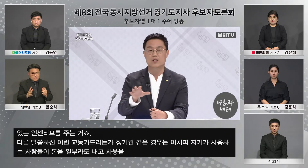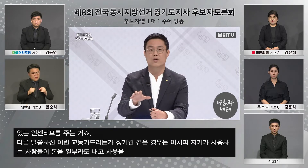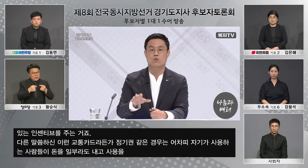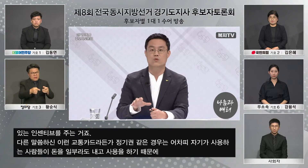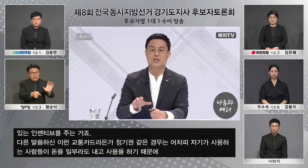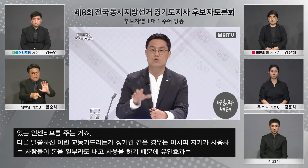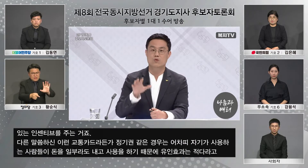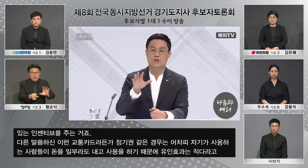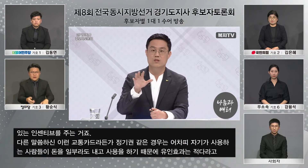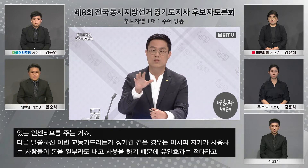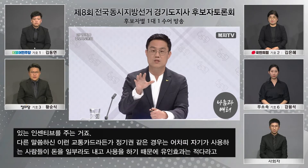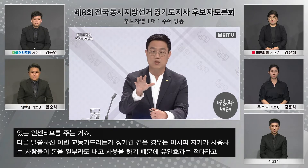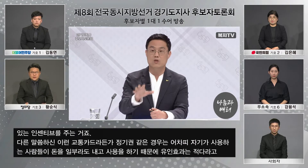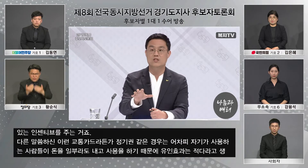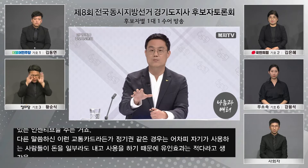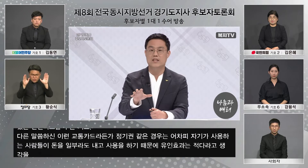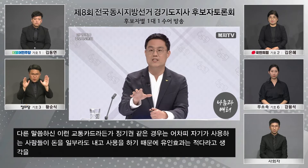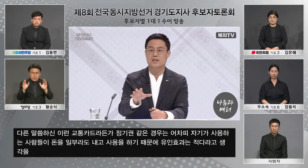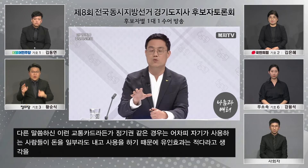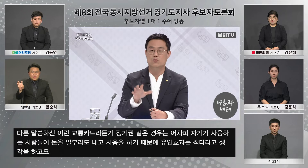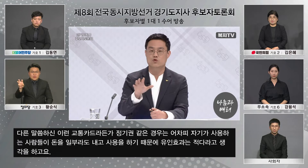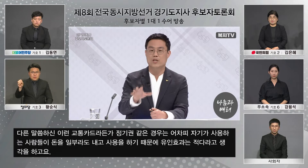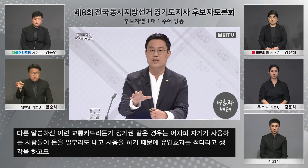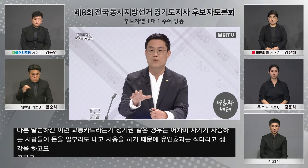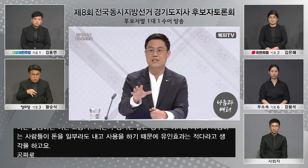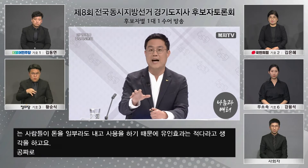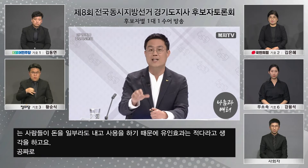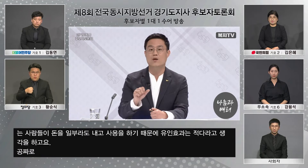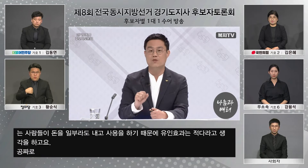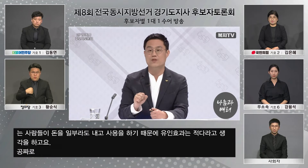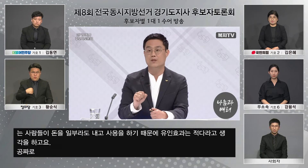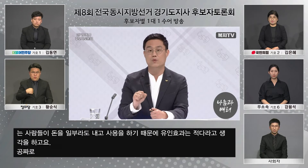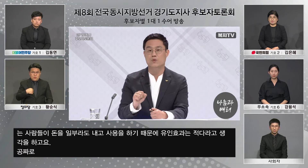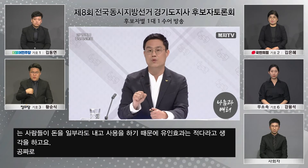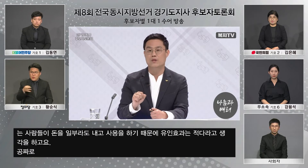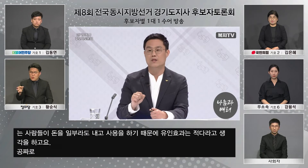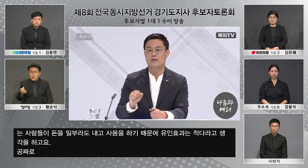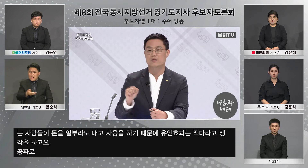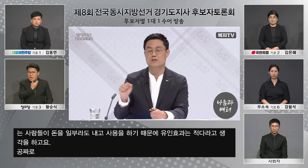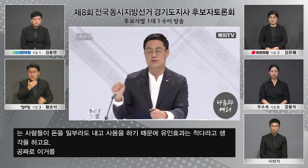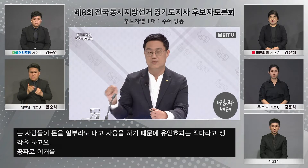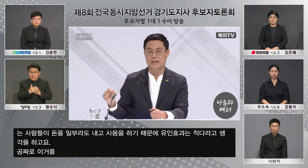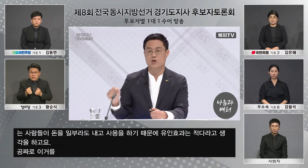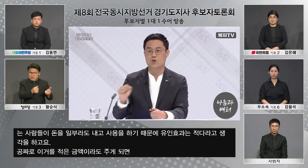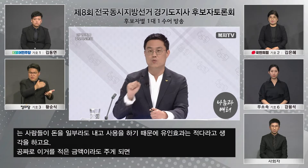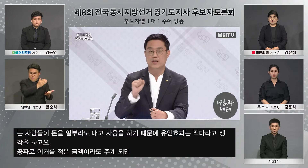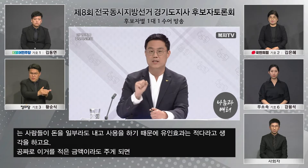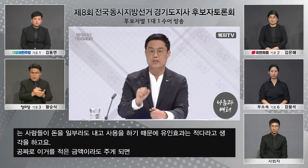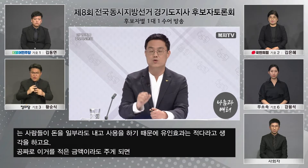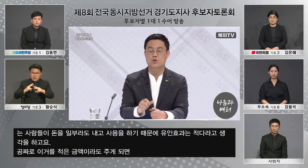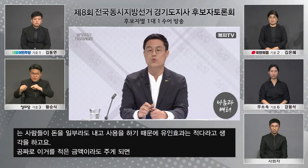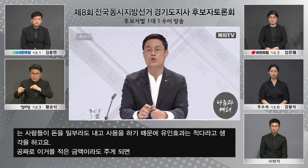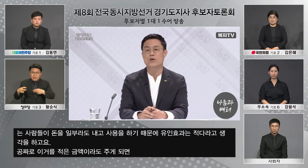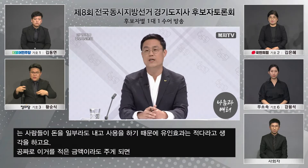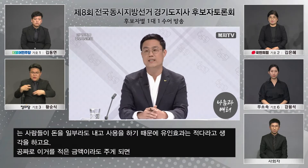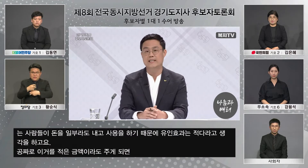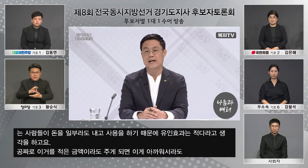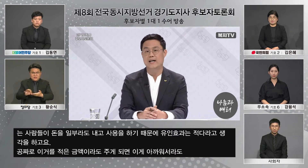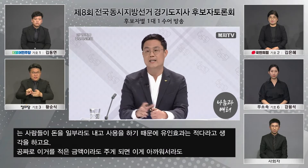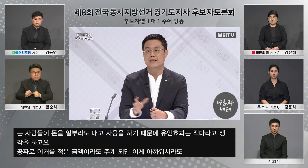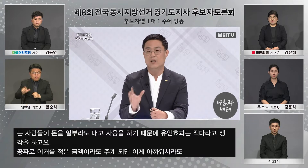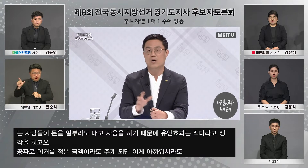하고요. 공짜로 이거를 적은 금액이라도 주게 되면 이게 아까워서라도 자가용보다 대중교통을